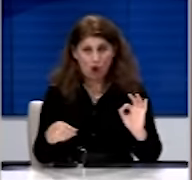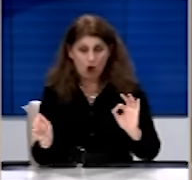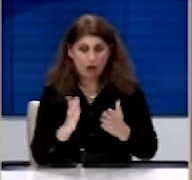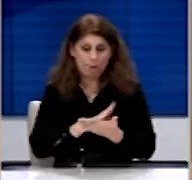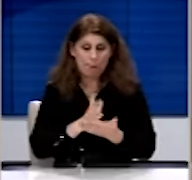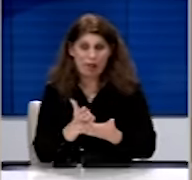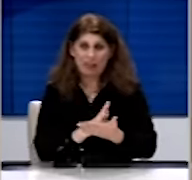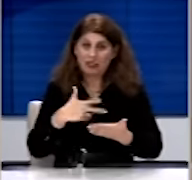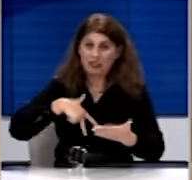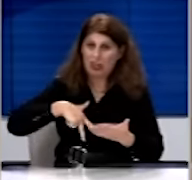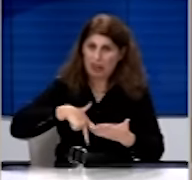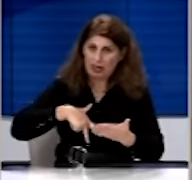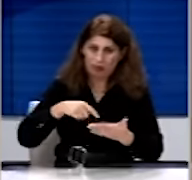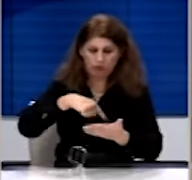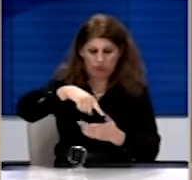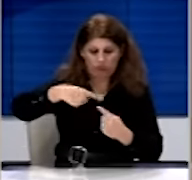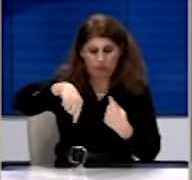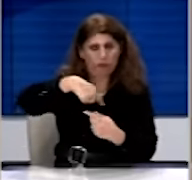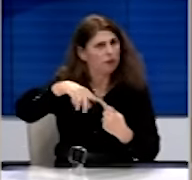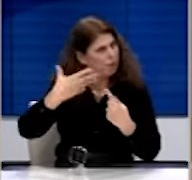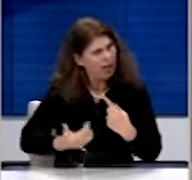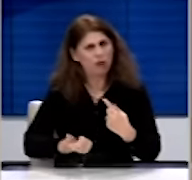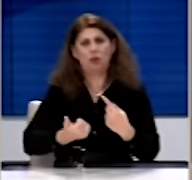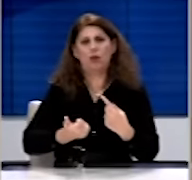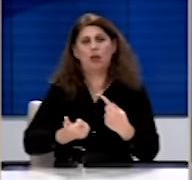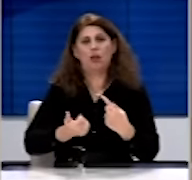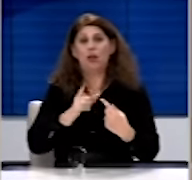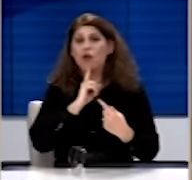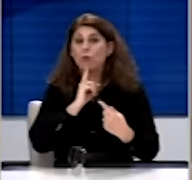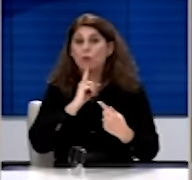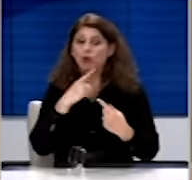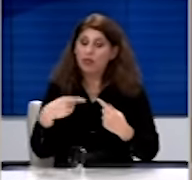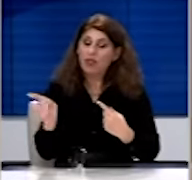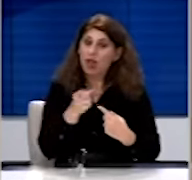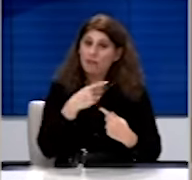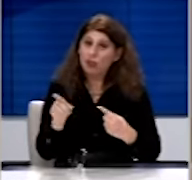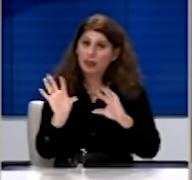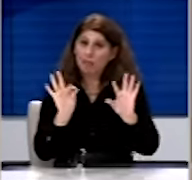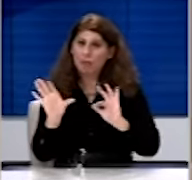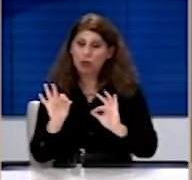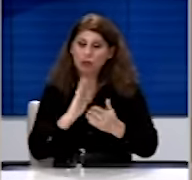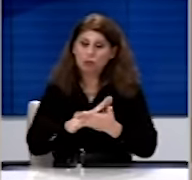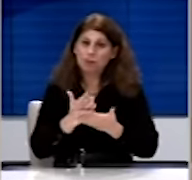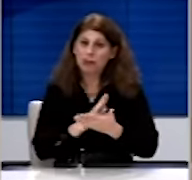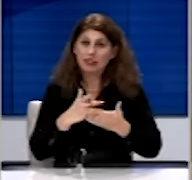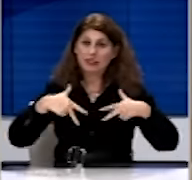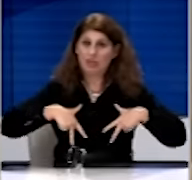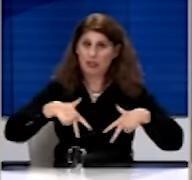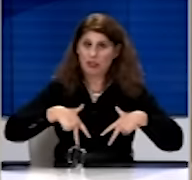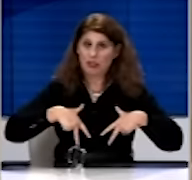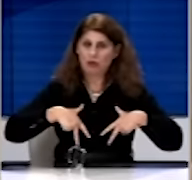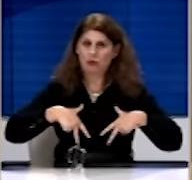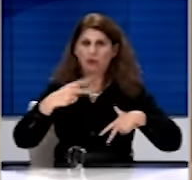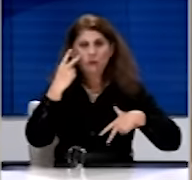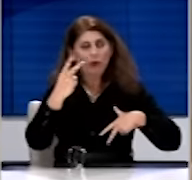ανάμεσα στις χώρες υπάρχουν, όπως και διαφορετικές επιλογές ανάμεσα στις κυβερνήσεις. Το είδαμε και